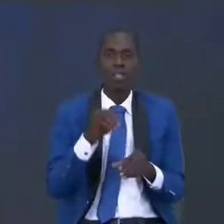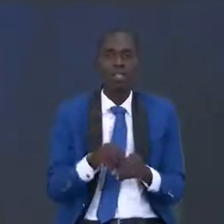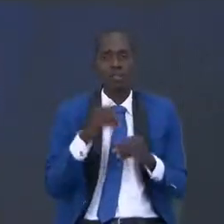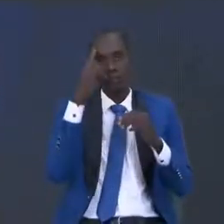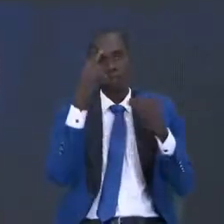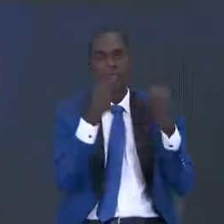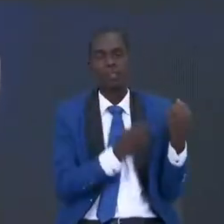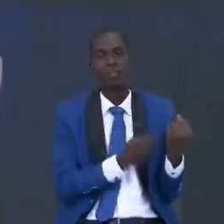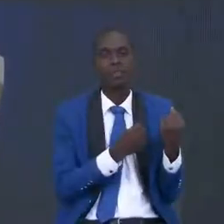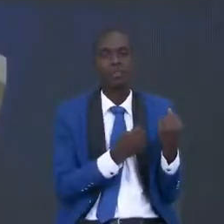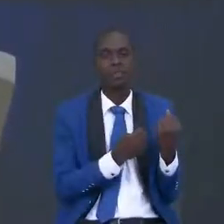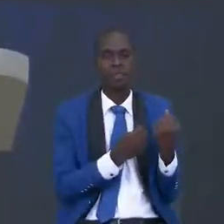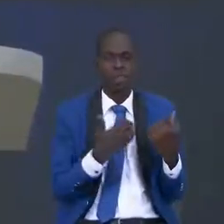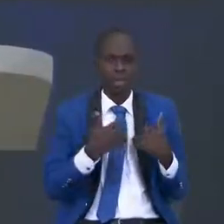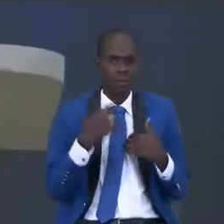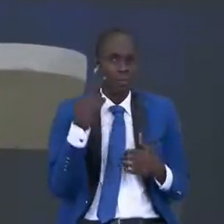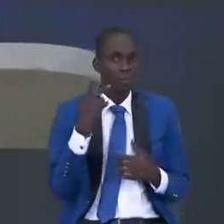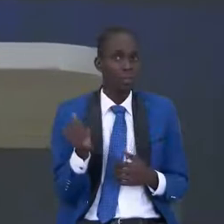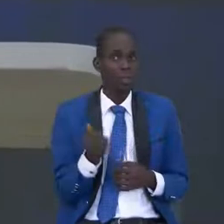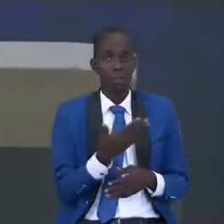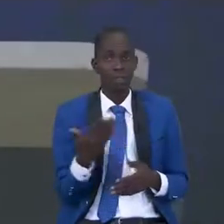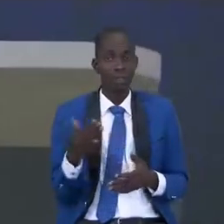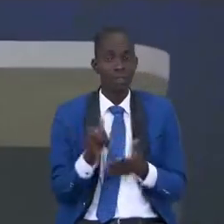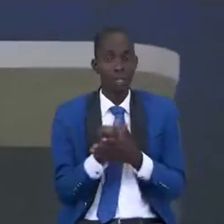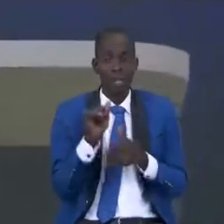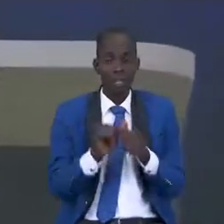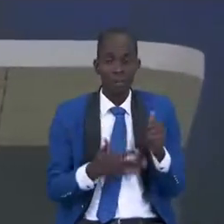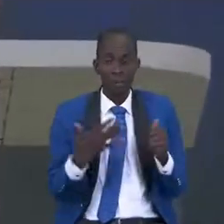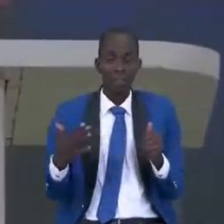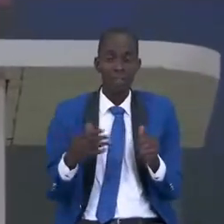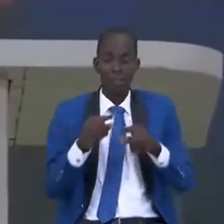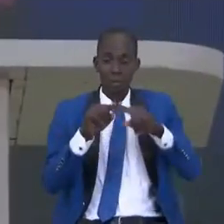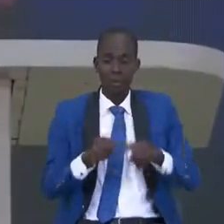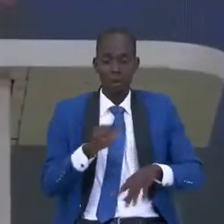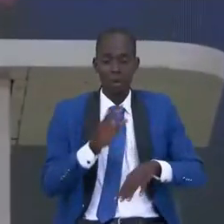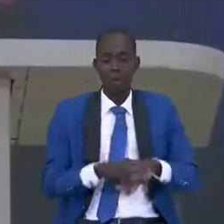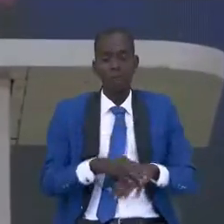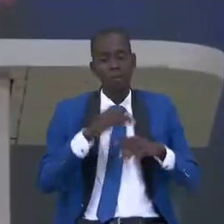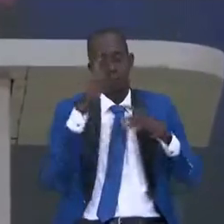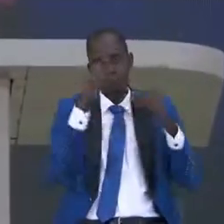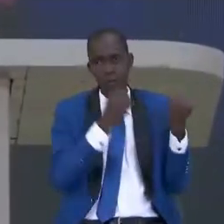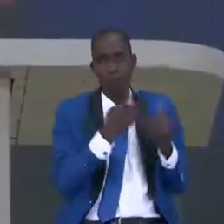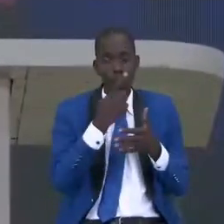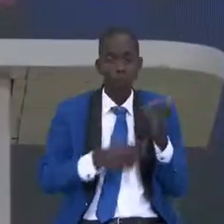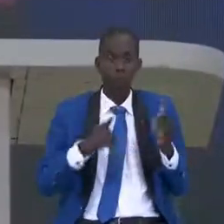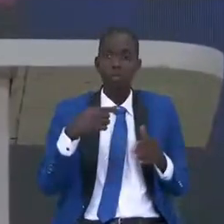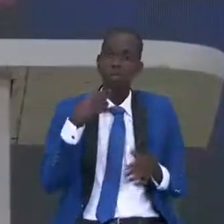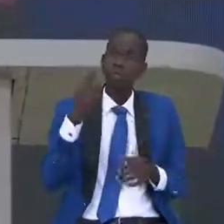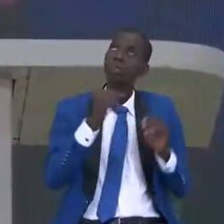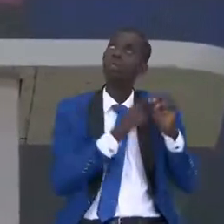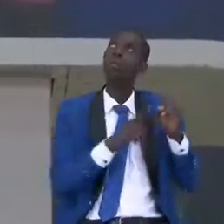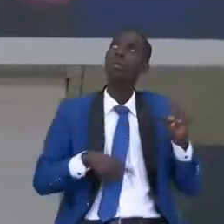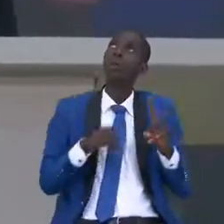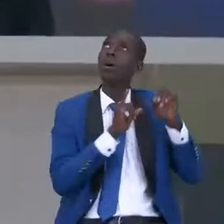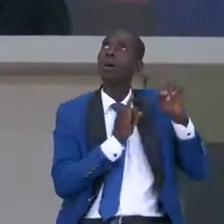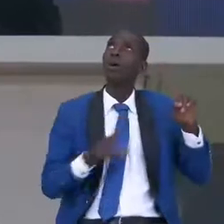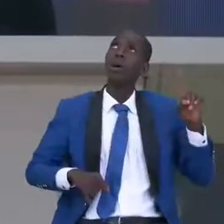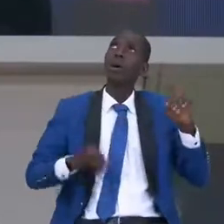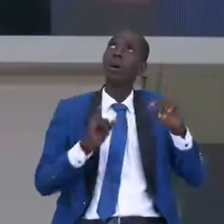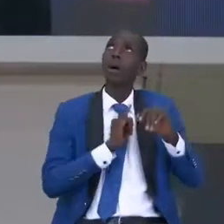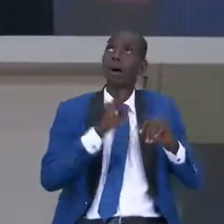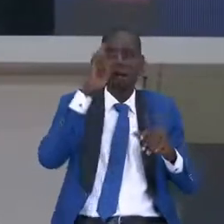foi. Vous voyez, tout dépend de la foi. Une fois que tu peux dire au Seigneur, « Seigneur, je crois !» Et tu annules